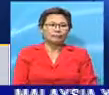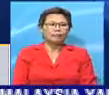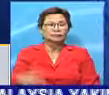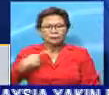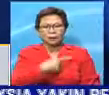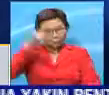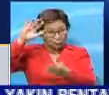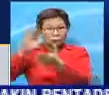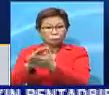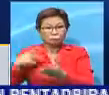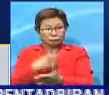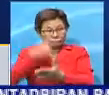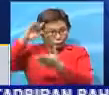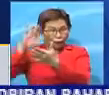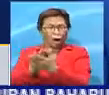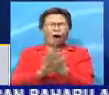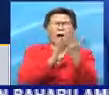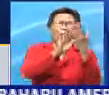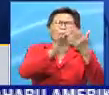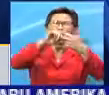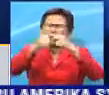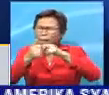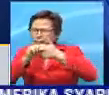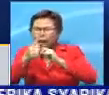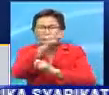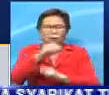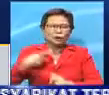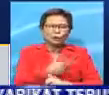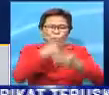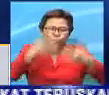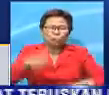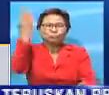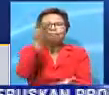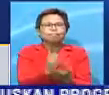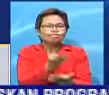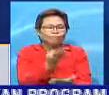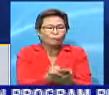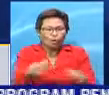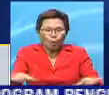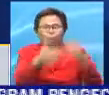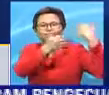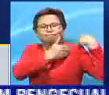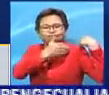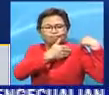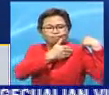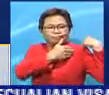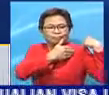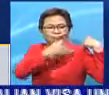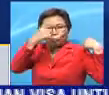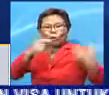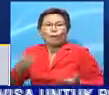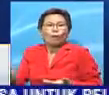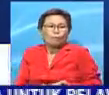yakin sungguh kita tidak menghadapi banyak masalah kerana kita telah terbukti menjalankan tanggungjawab kita untuk